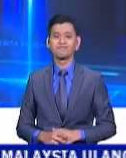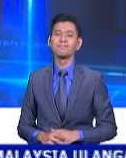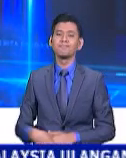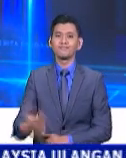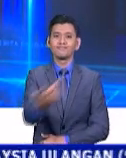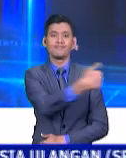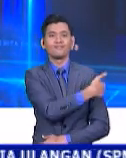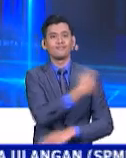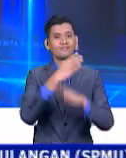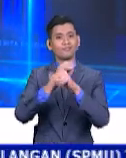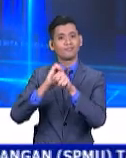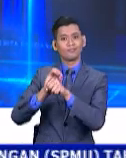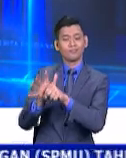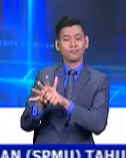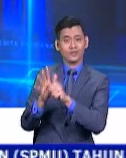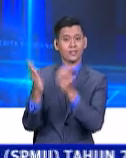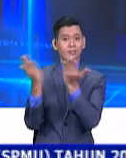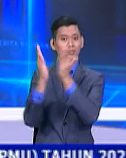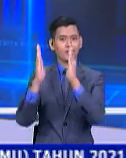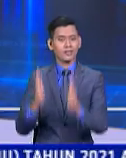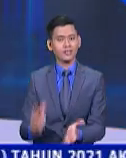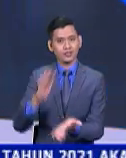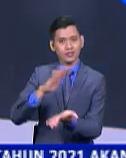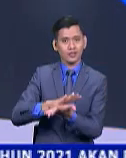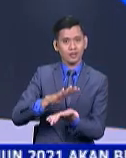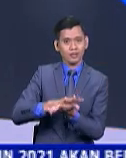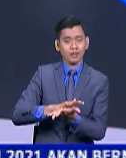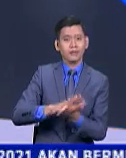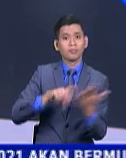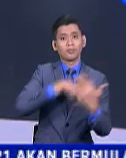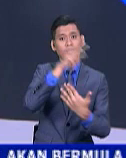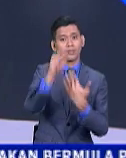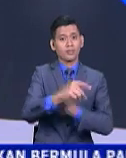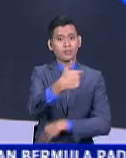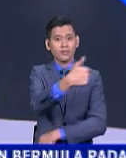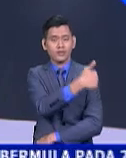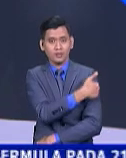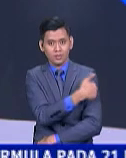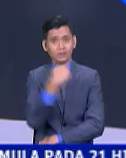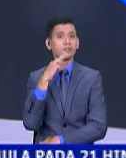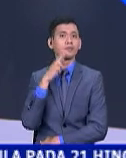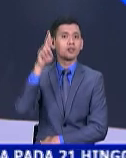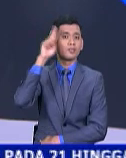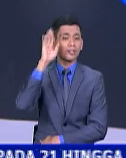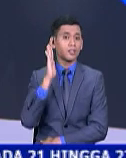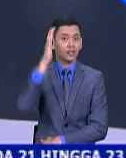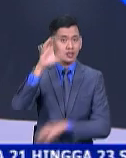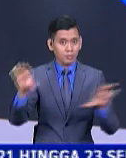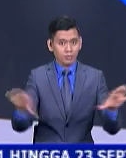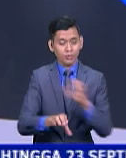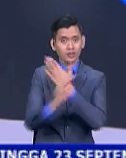Pemberian vaksin kepada pelajar sekolah menerusi PICK remaja turut dilakukan di negeri-negeri.